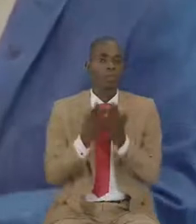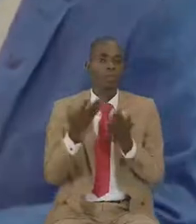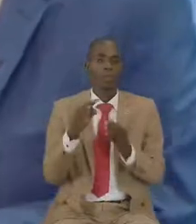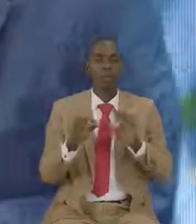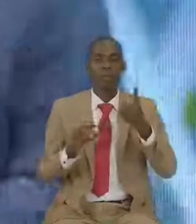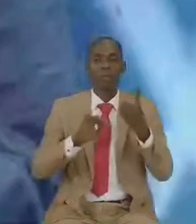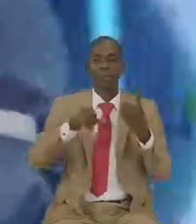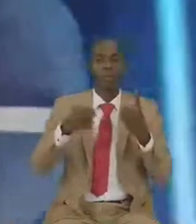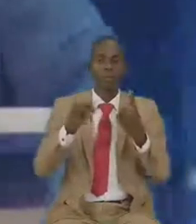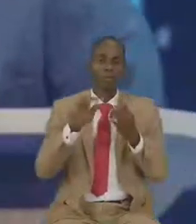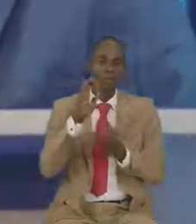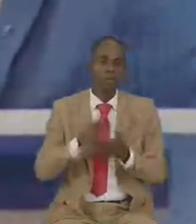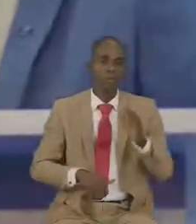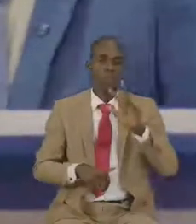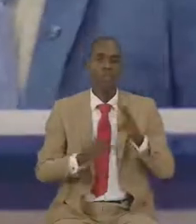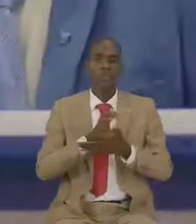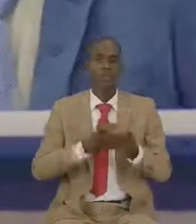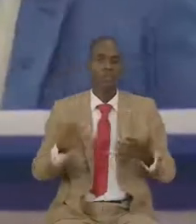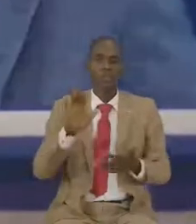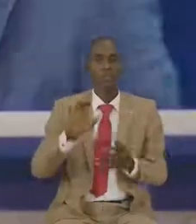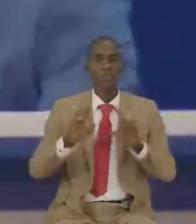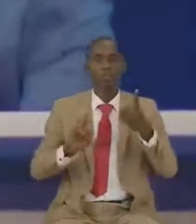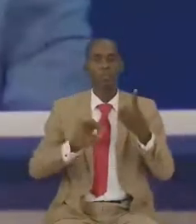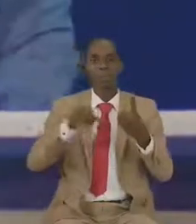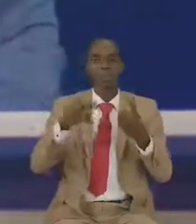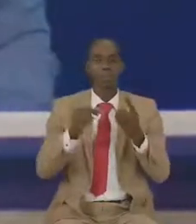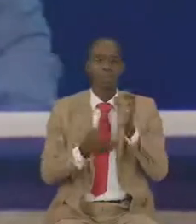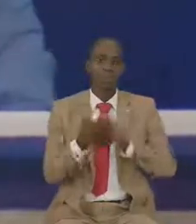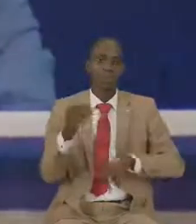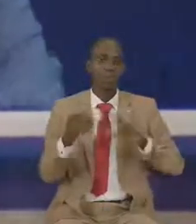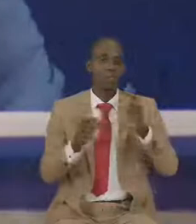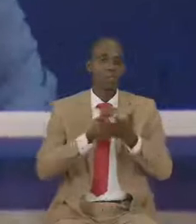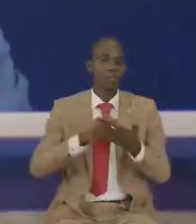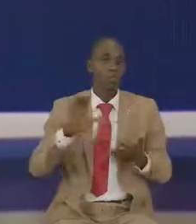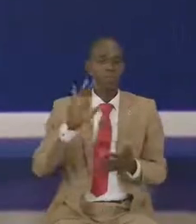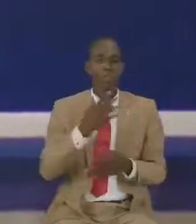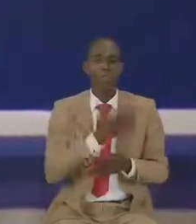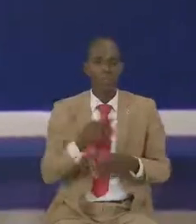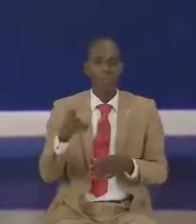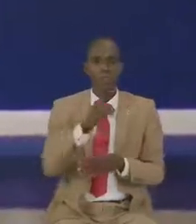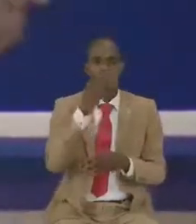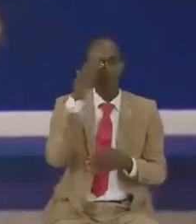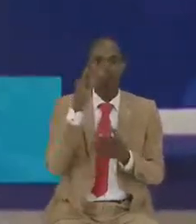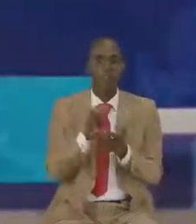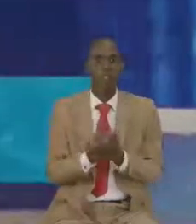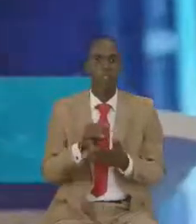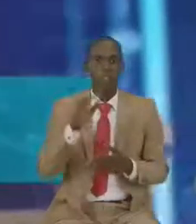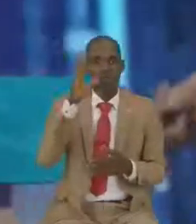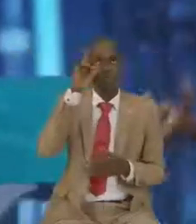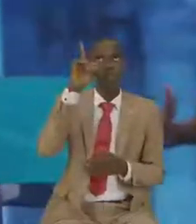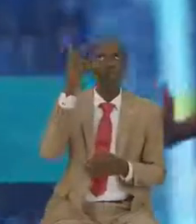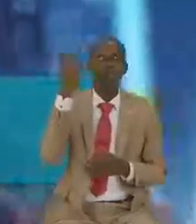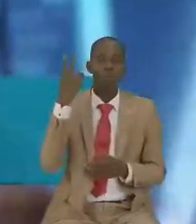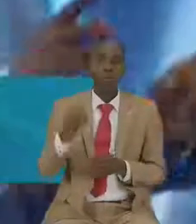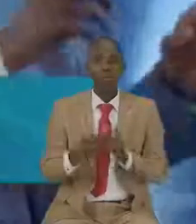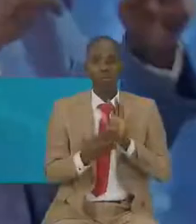monde. C'est dit en 1 Jean 3, 5. 1 Jean, chapitre 3, verset